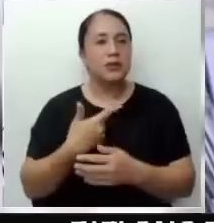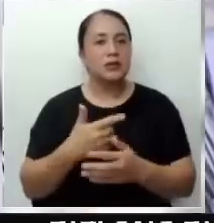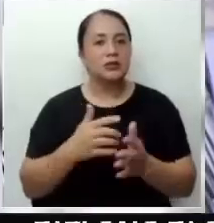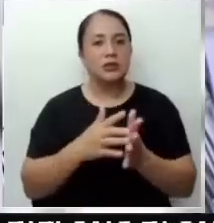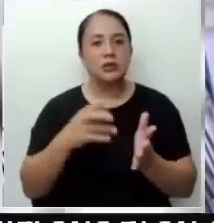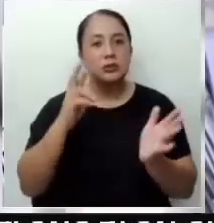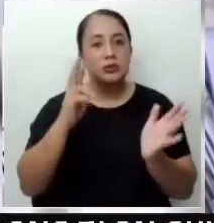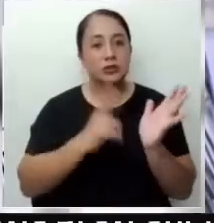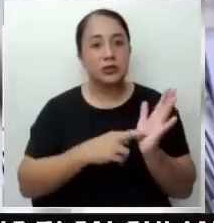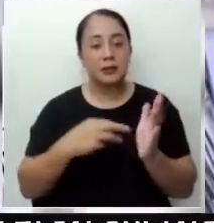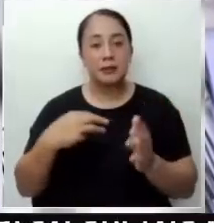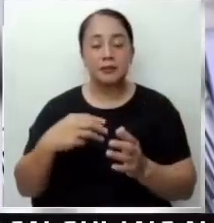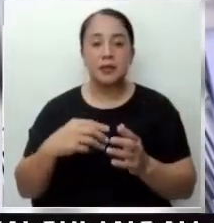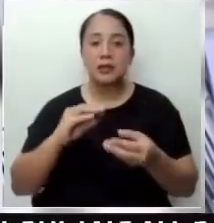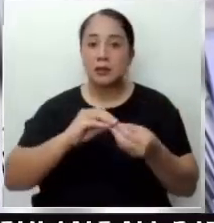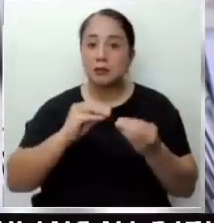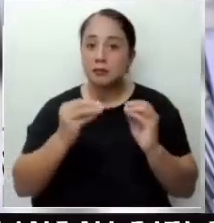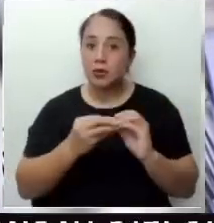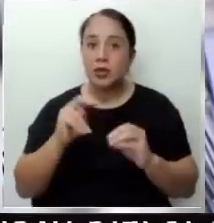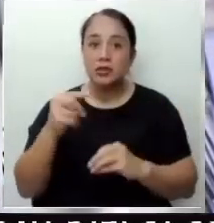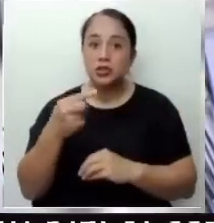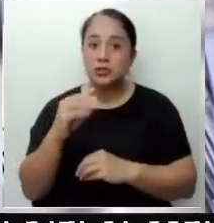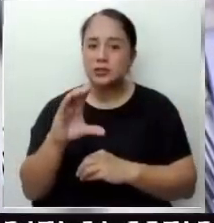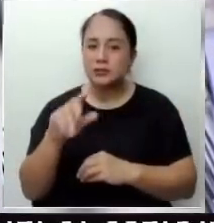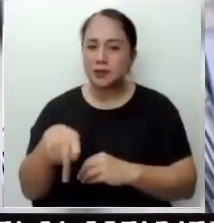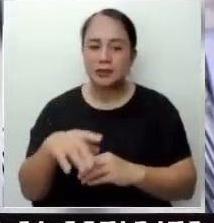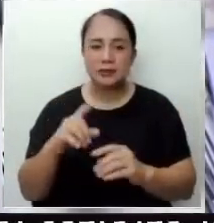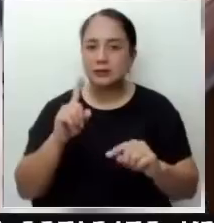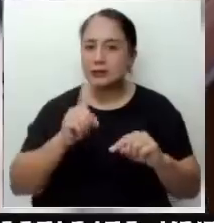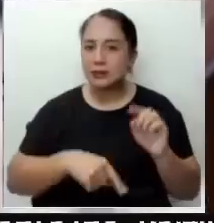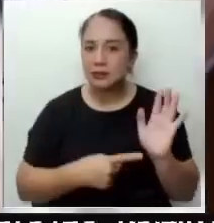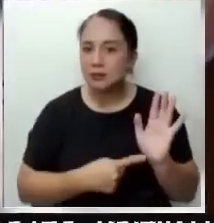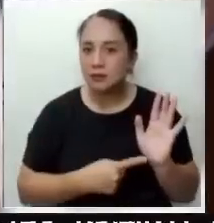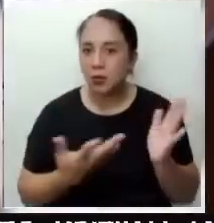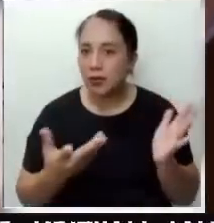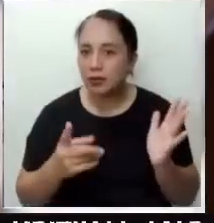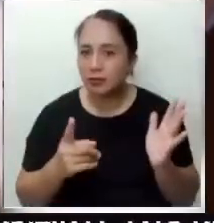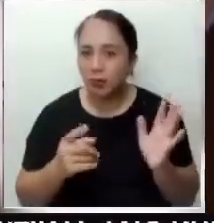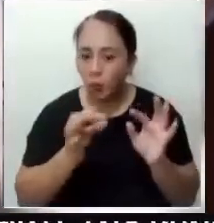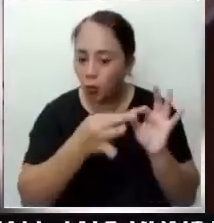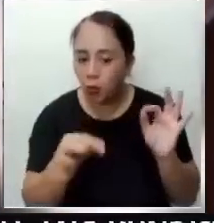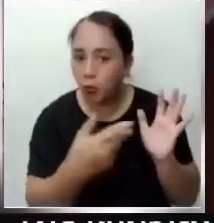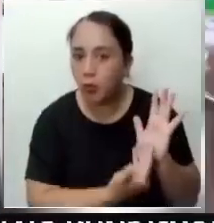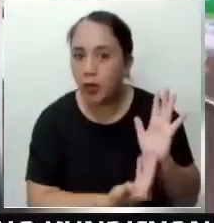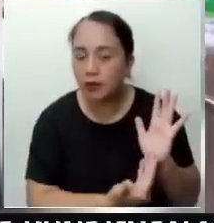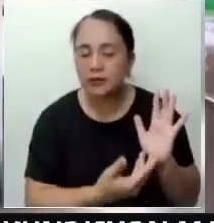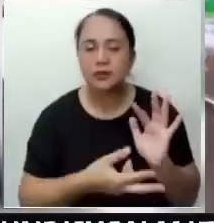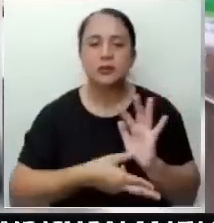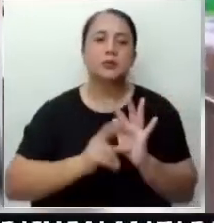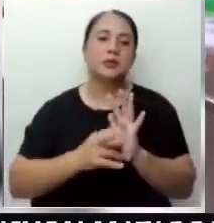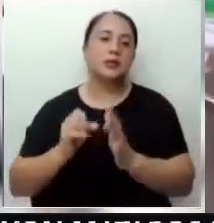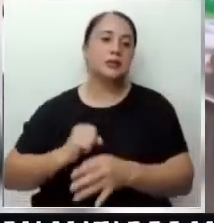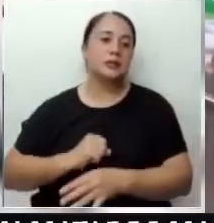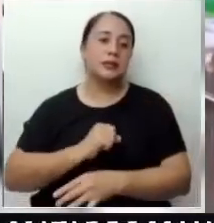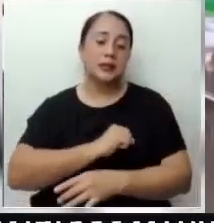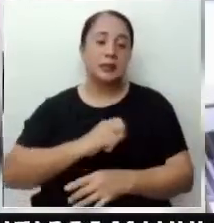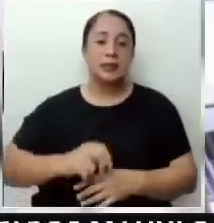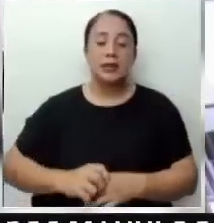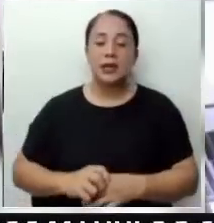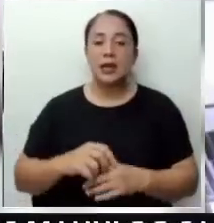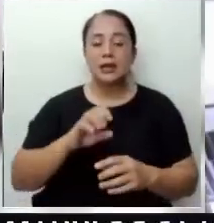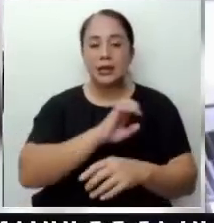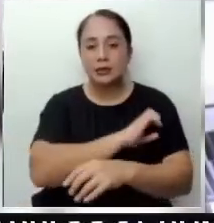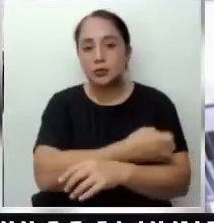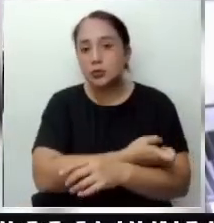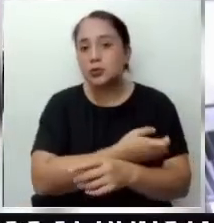ang NGCP ukol dito, hindi nila ito na-produce sa pagdinig. Pinare-review rin ng mga senador sa Energy Regulatory Commission